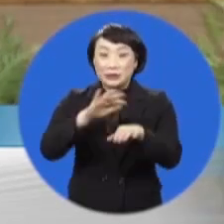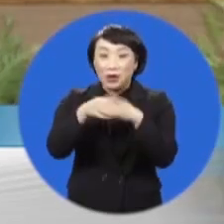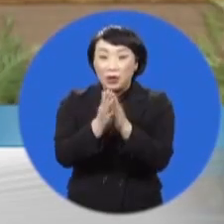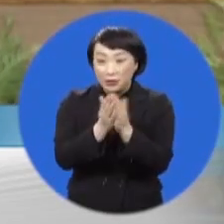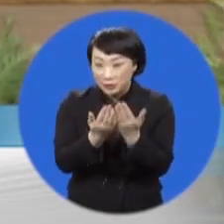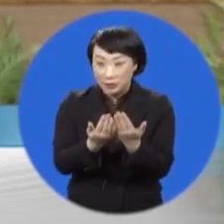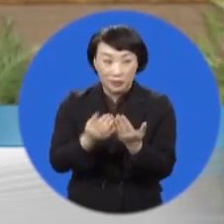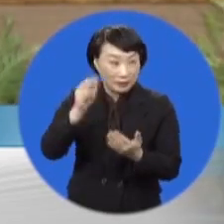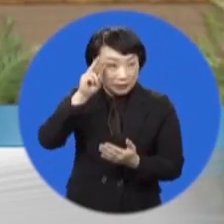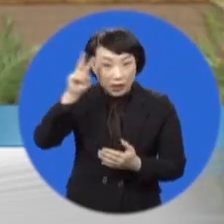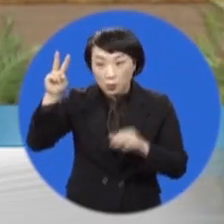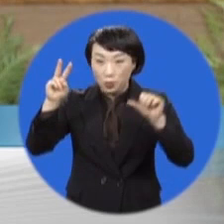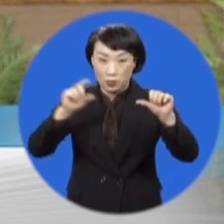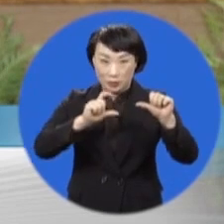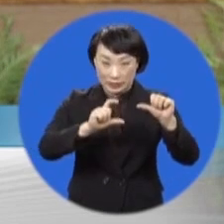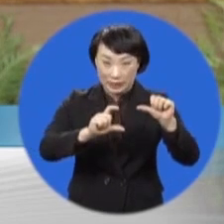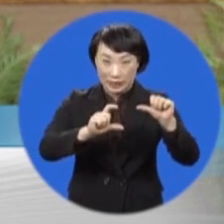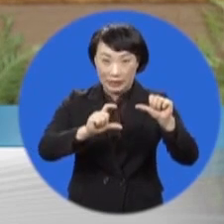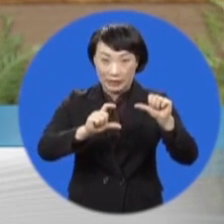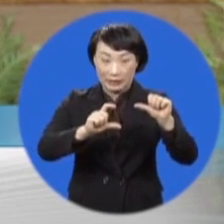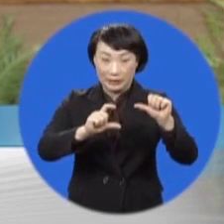무소 오자